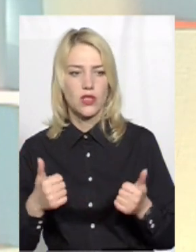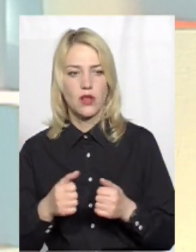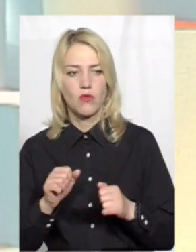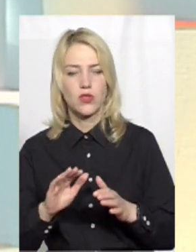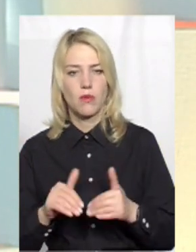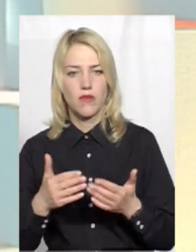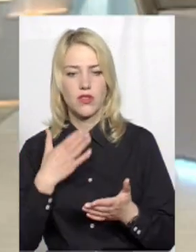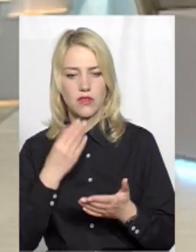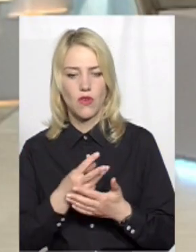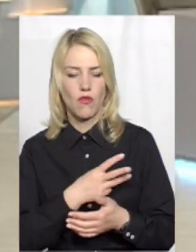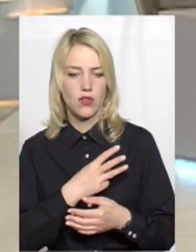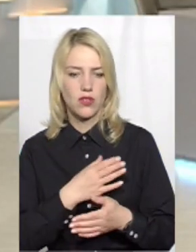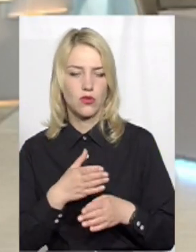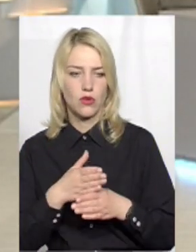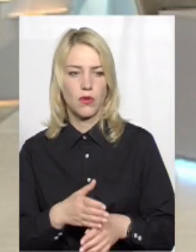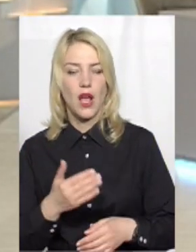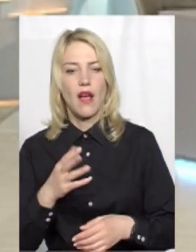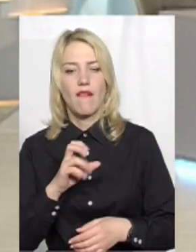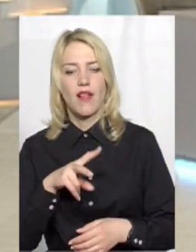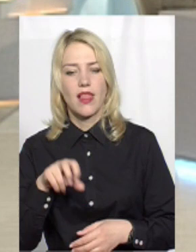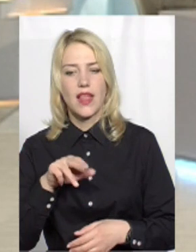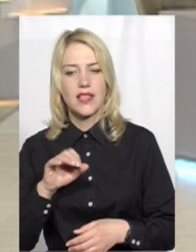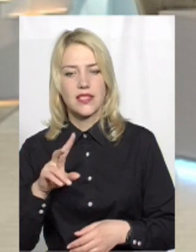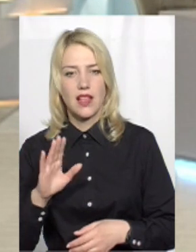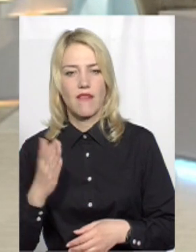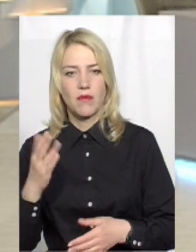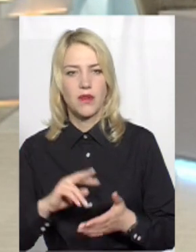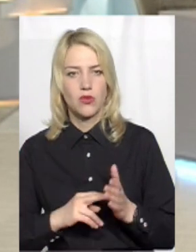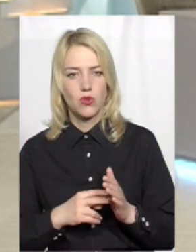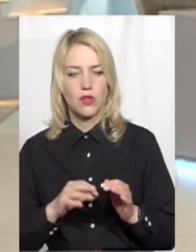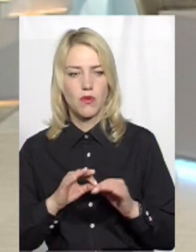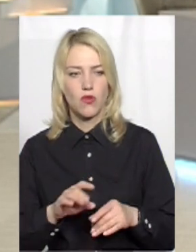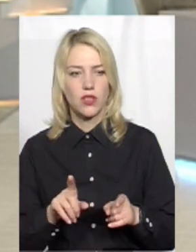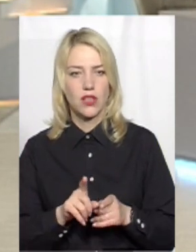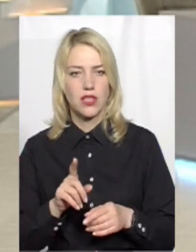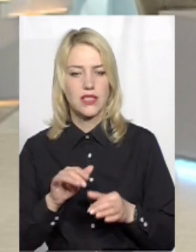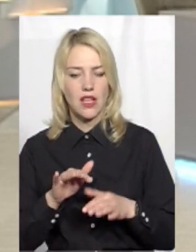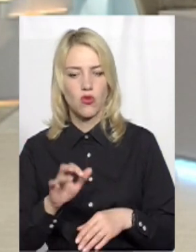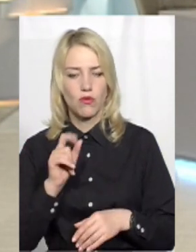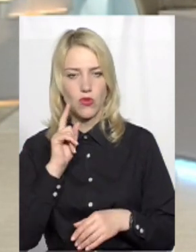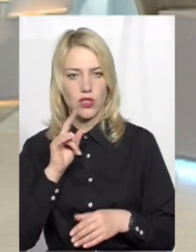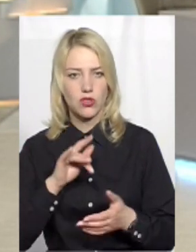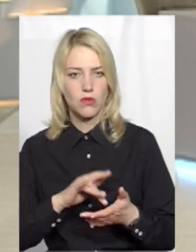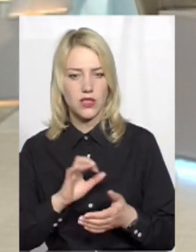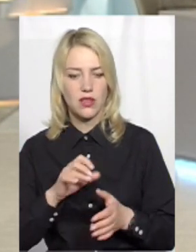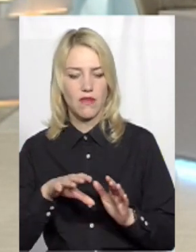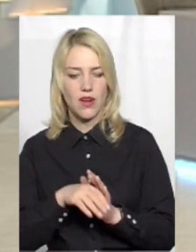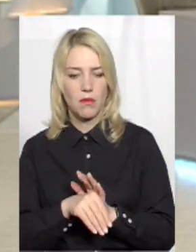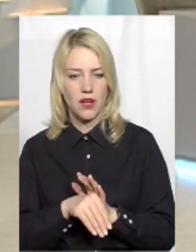допомогу. Владислав, а ви плануєте проводити такі заходи в вашому молодіжному центрі та в рамках